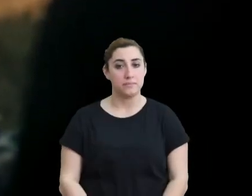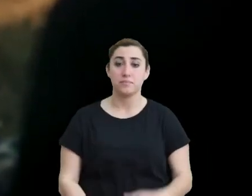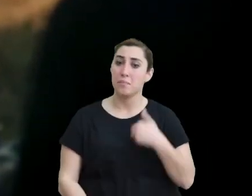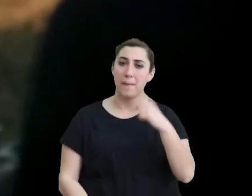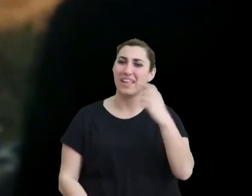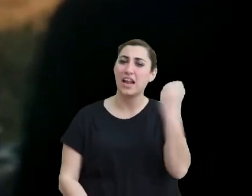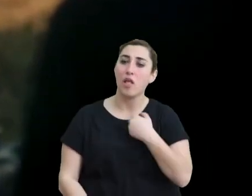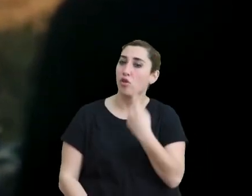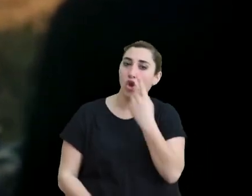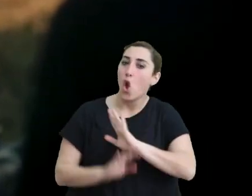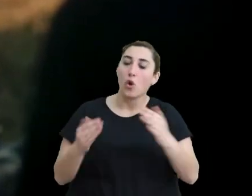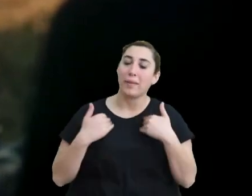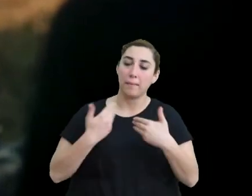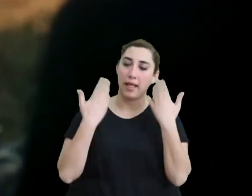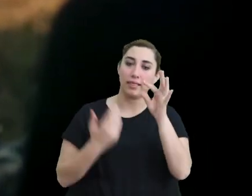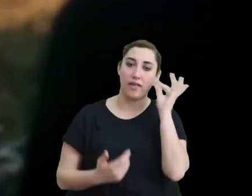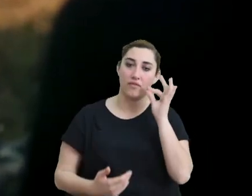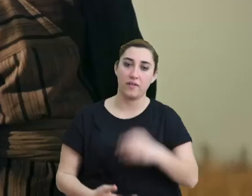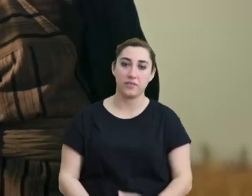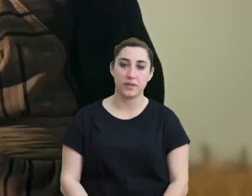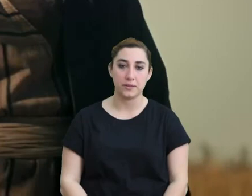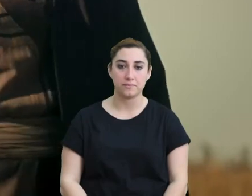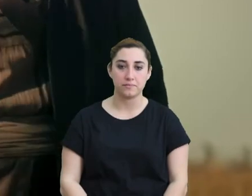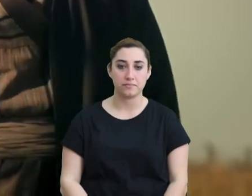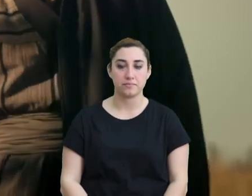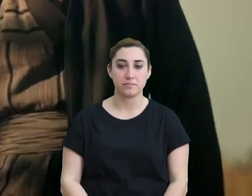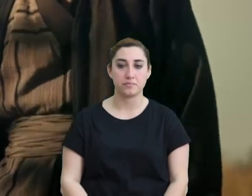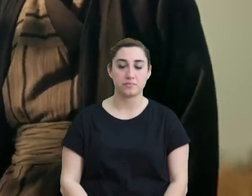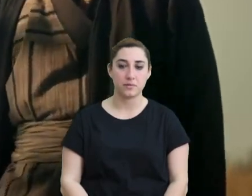Ben bir katil görmedim Kadı Efendi.